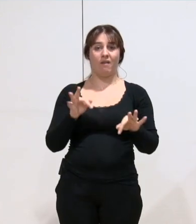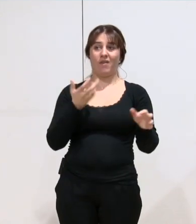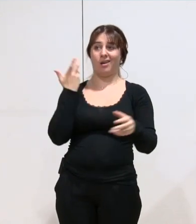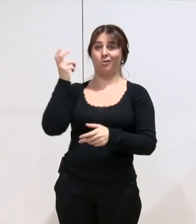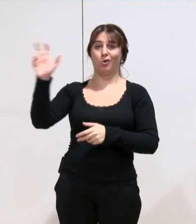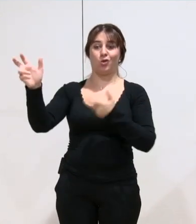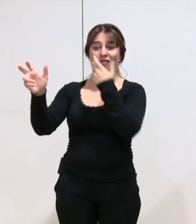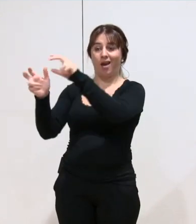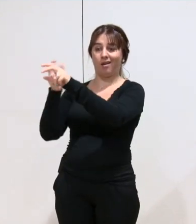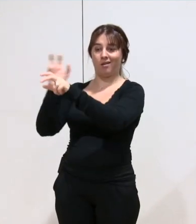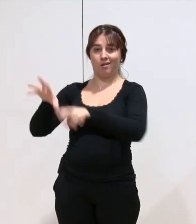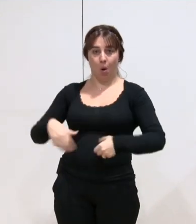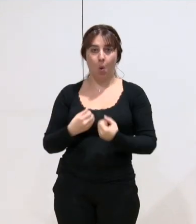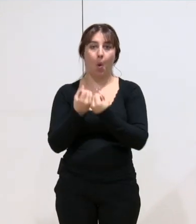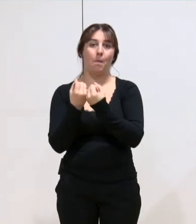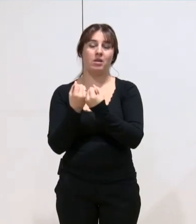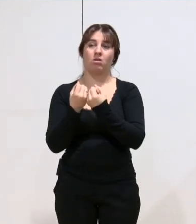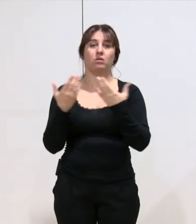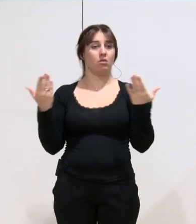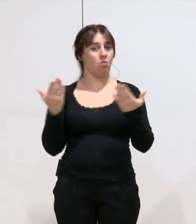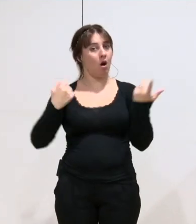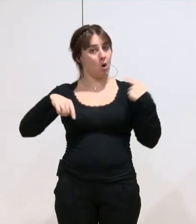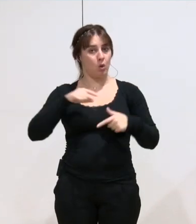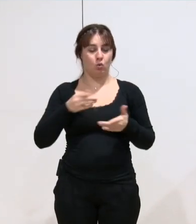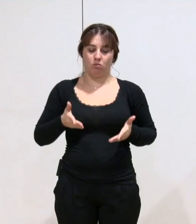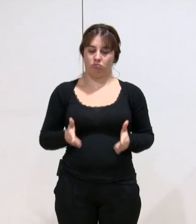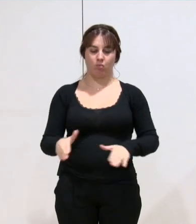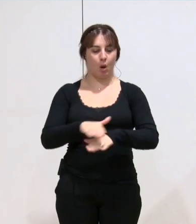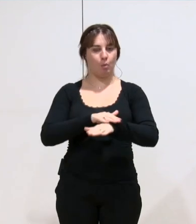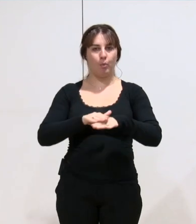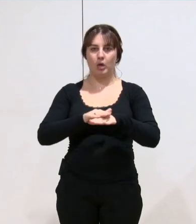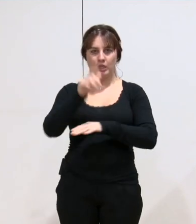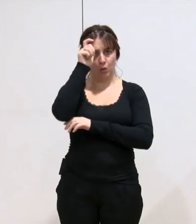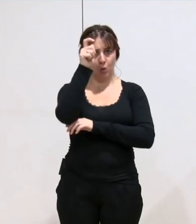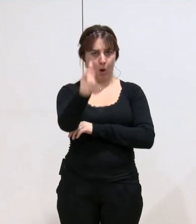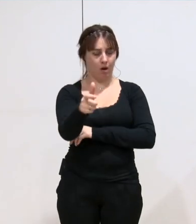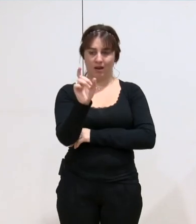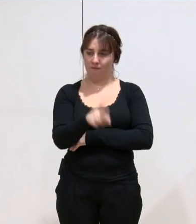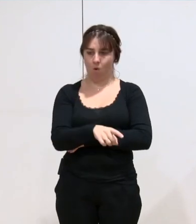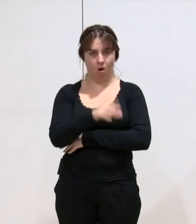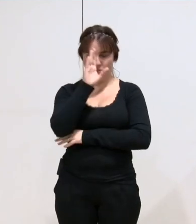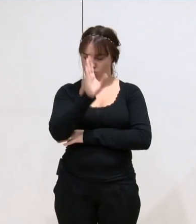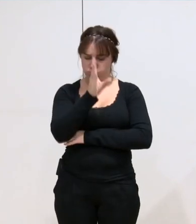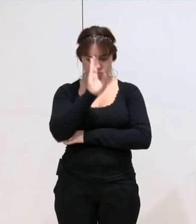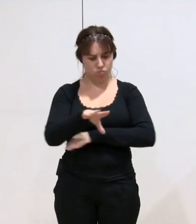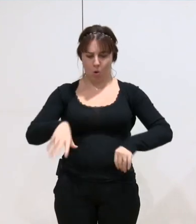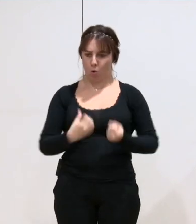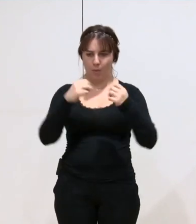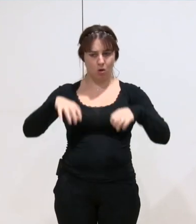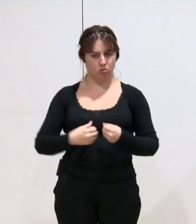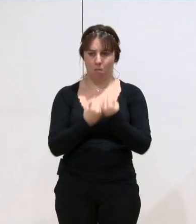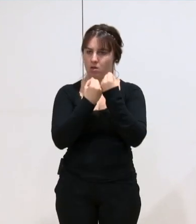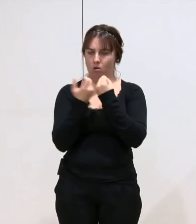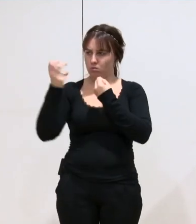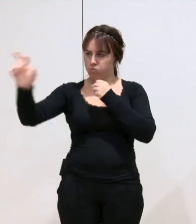de fait, nous avons fait le choix d'avoir une politique cohérente de transfert à fond, d'aller à fond dans le centre des compétences, hein, donc, et de